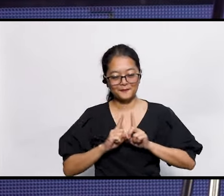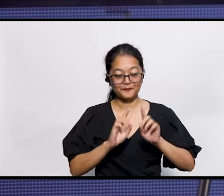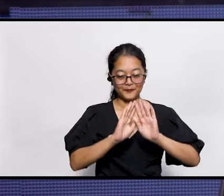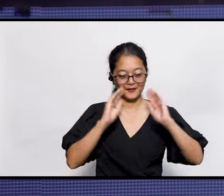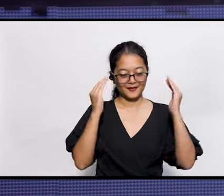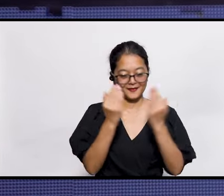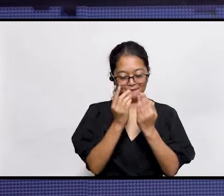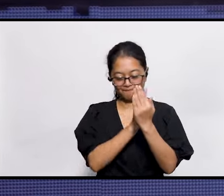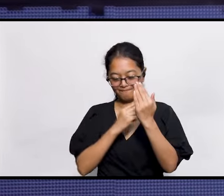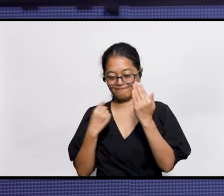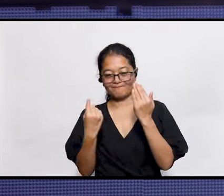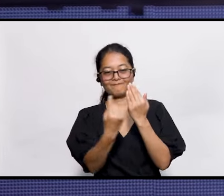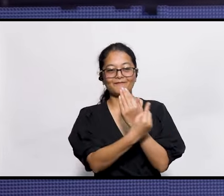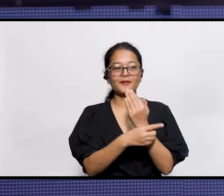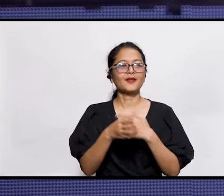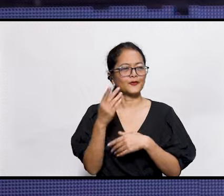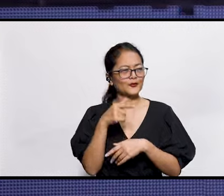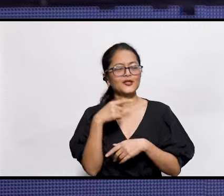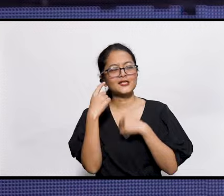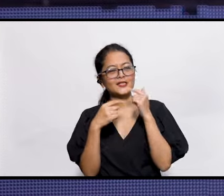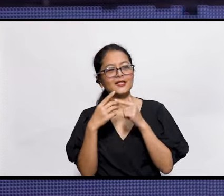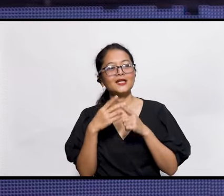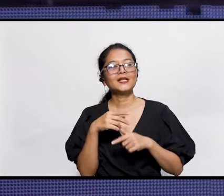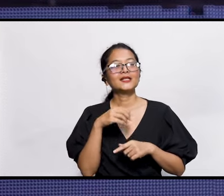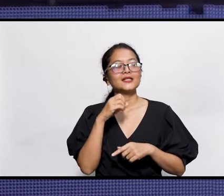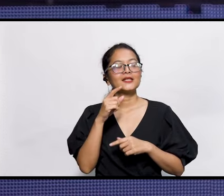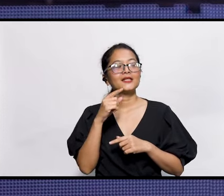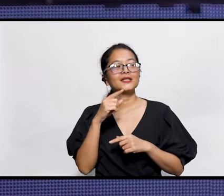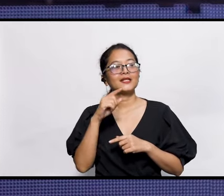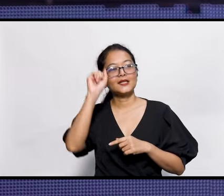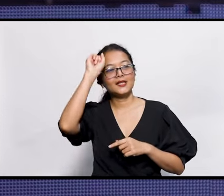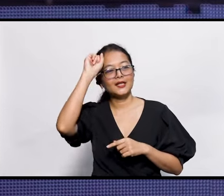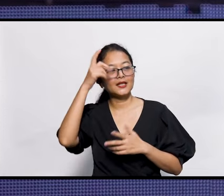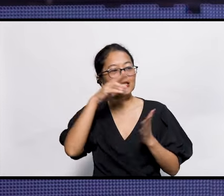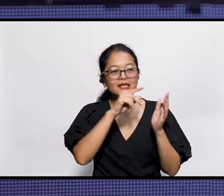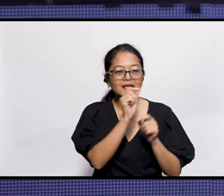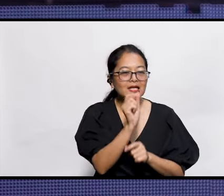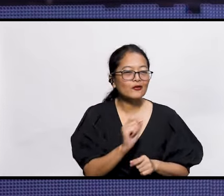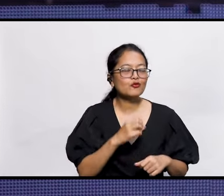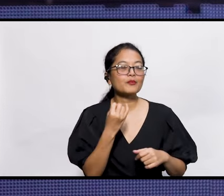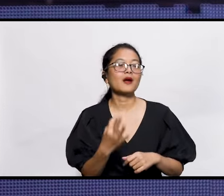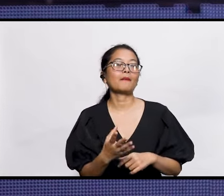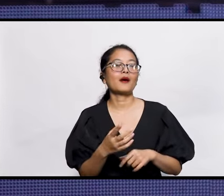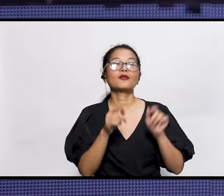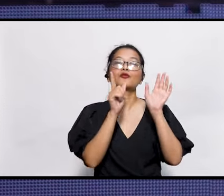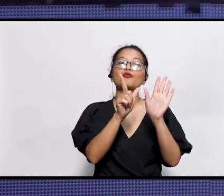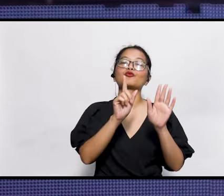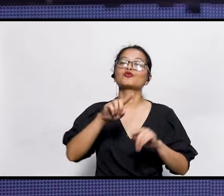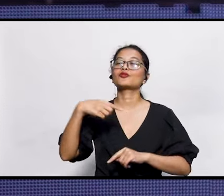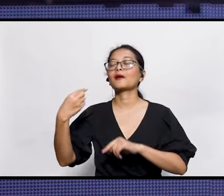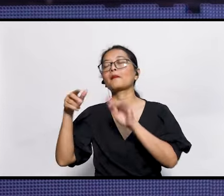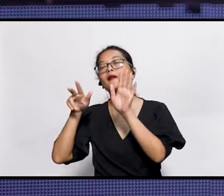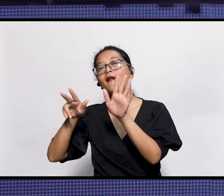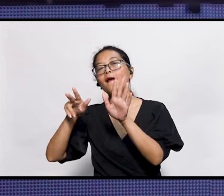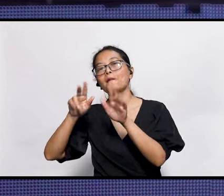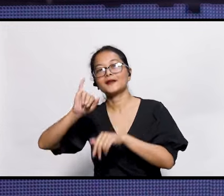konon ceritanya dihitung kurang lebih 7 sampai 8 jam loh guys 7 sampai 8 jam itu Ya